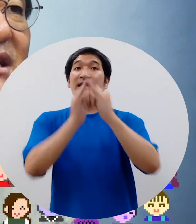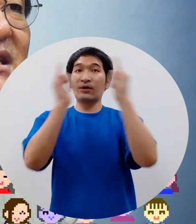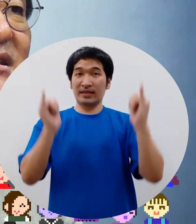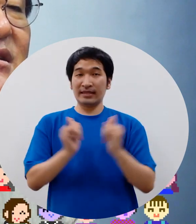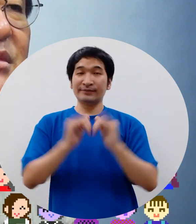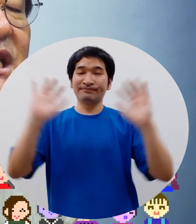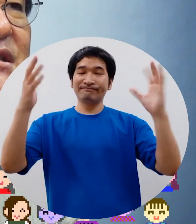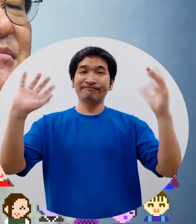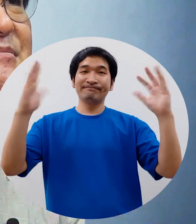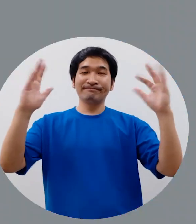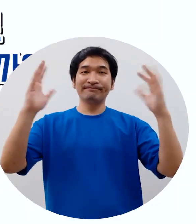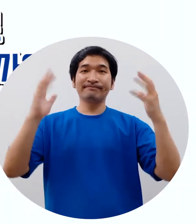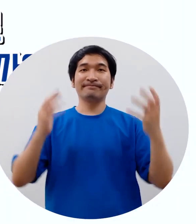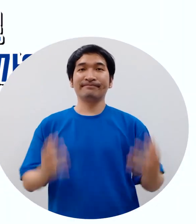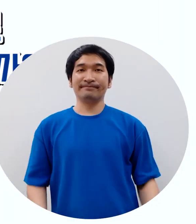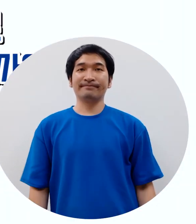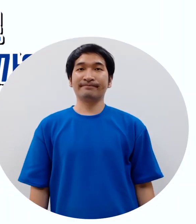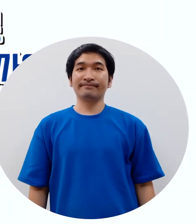사회.